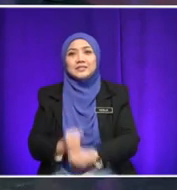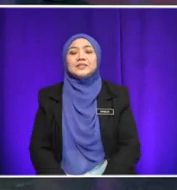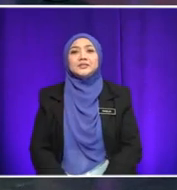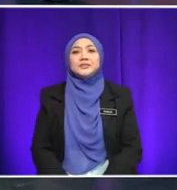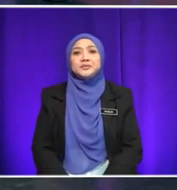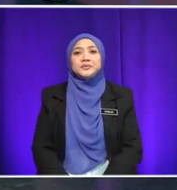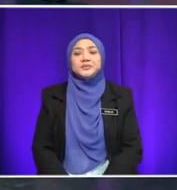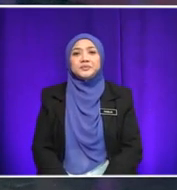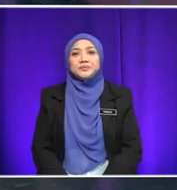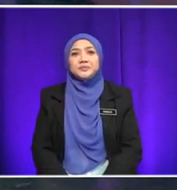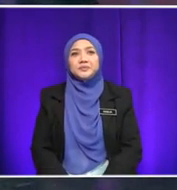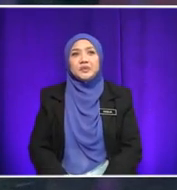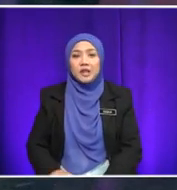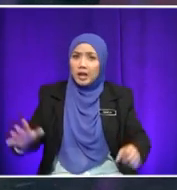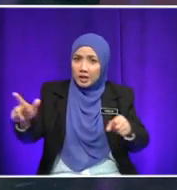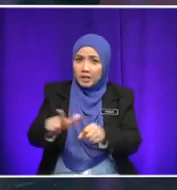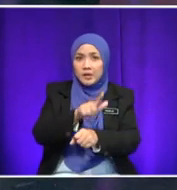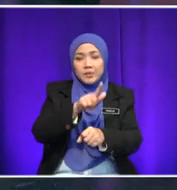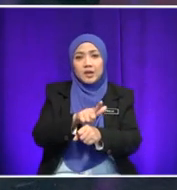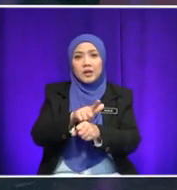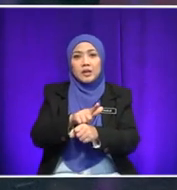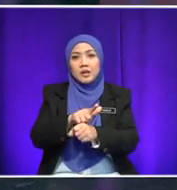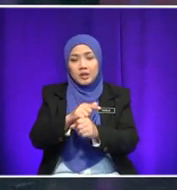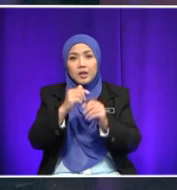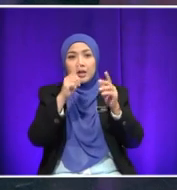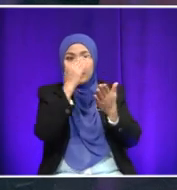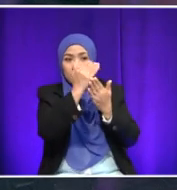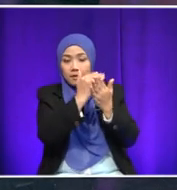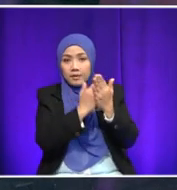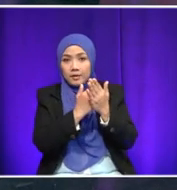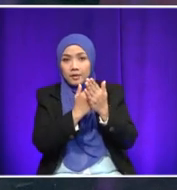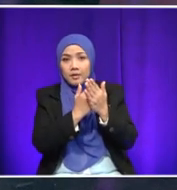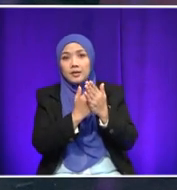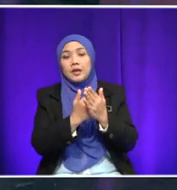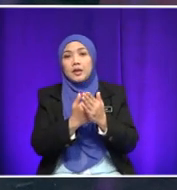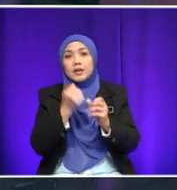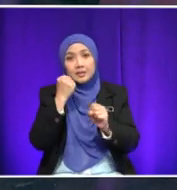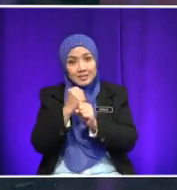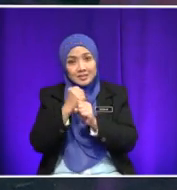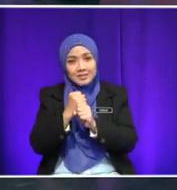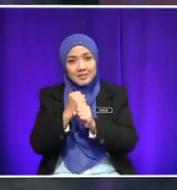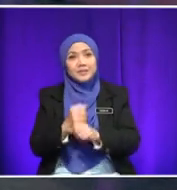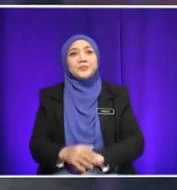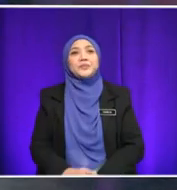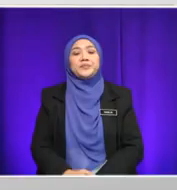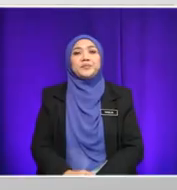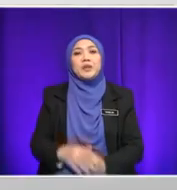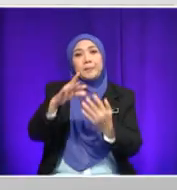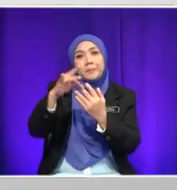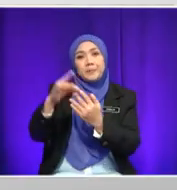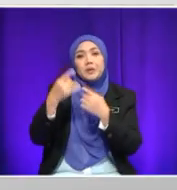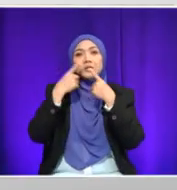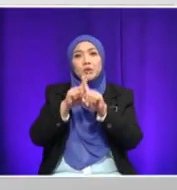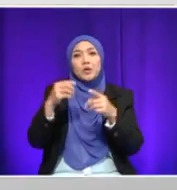aliran proses gubahan bunga berbentuk kubah Candi berbentuk kubahlah pilihan jawaban ada di sini